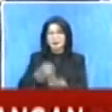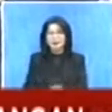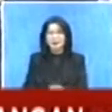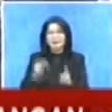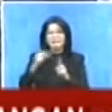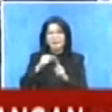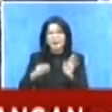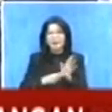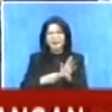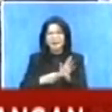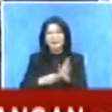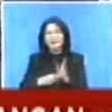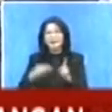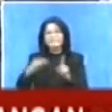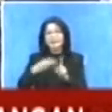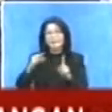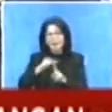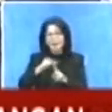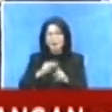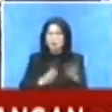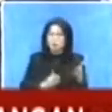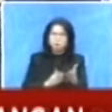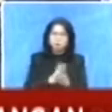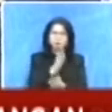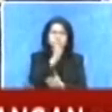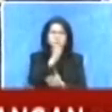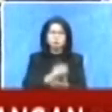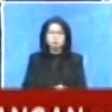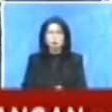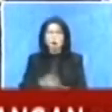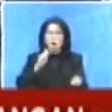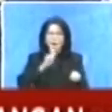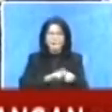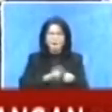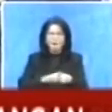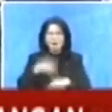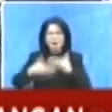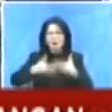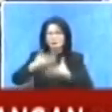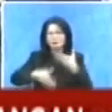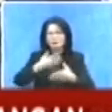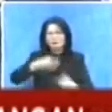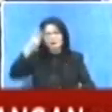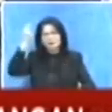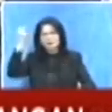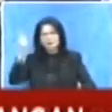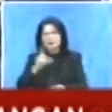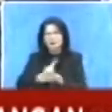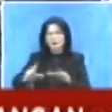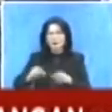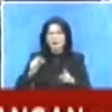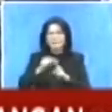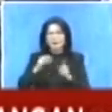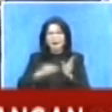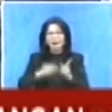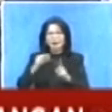PNBP terus dilakukan melalui perbaikan proses perencanaan dan pelaporan PNBP